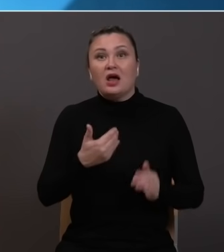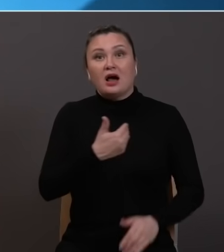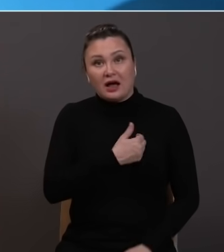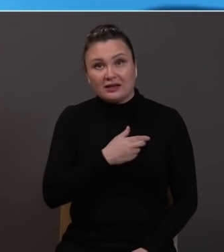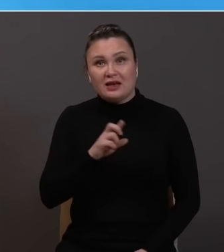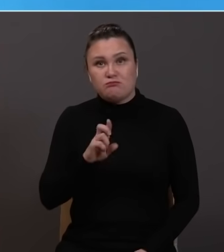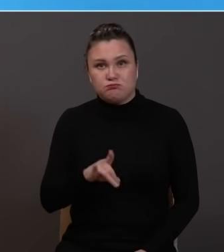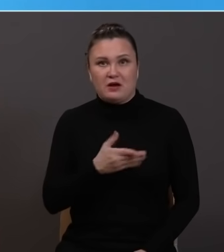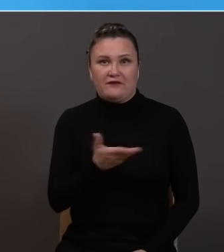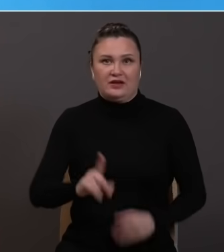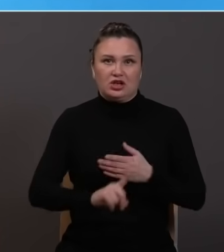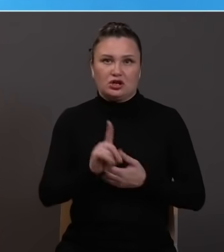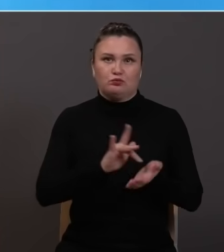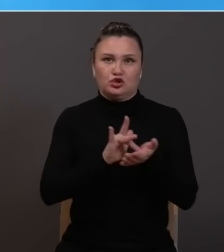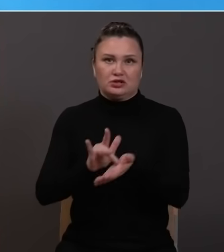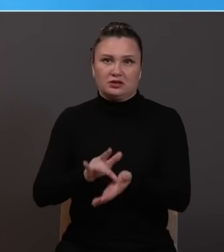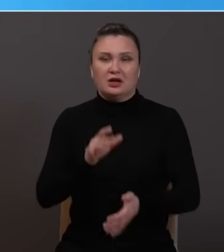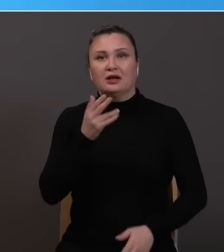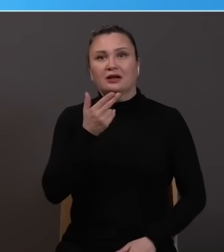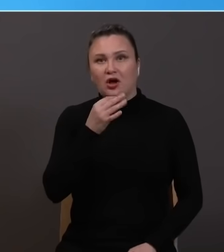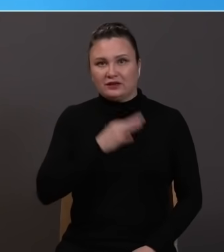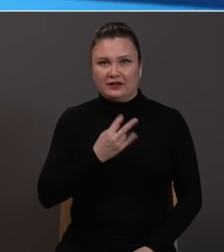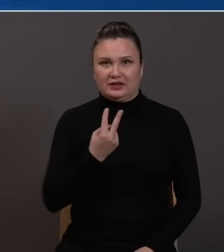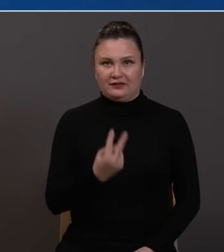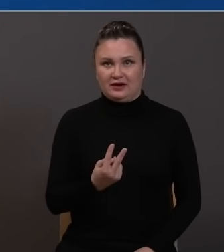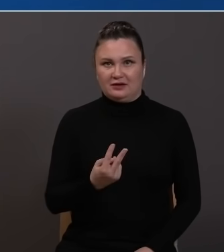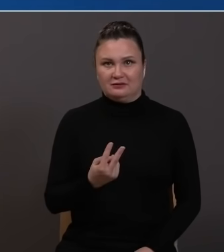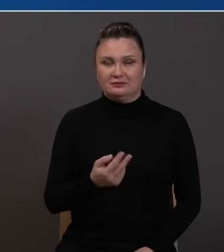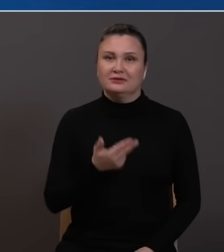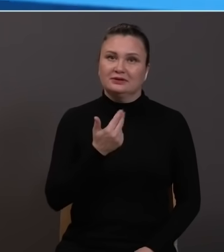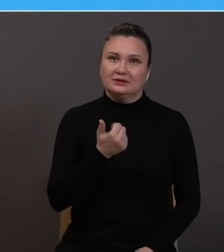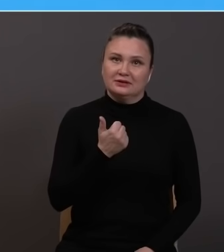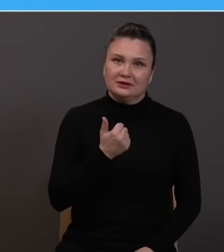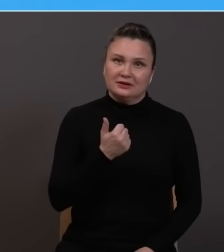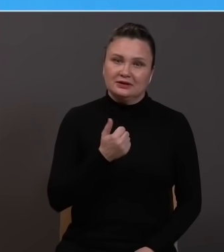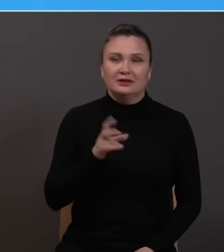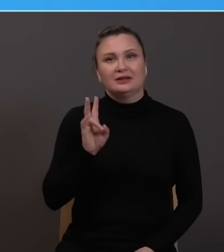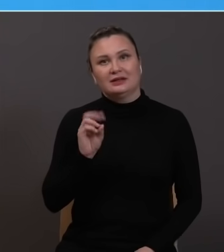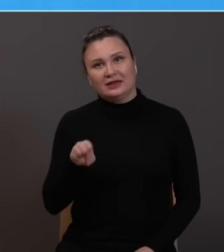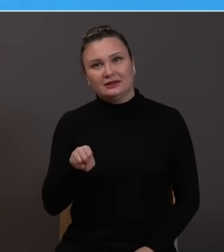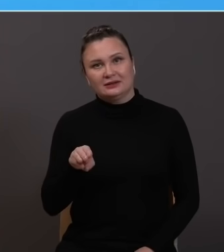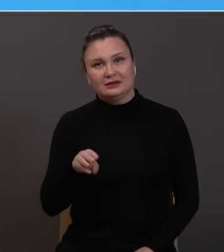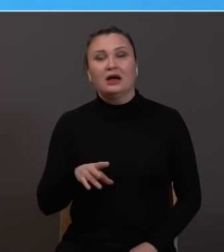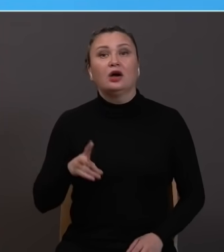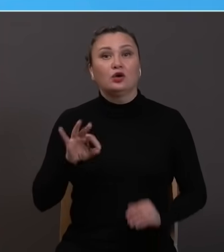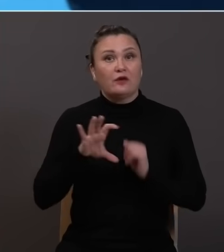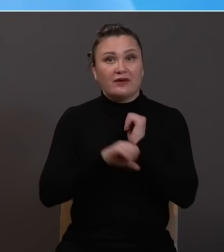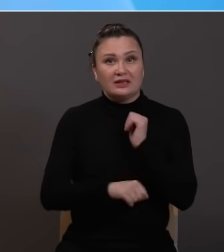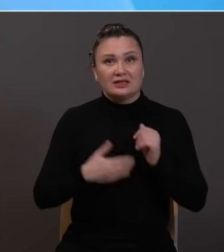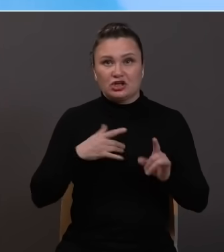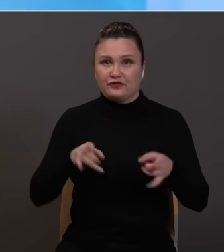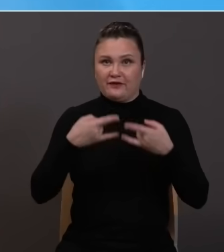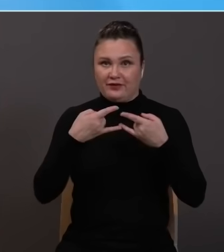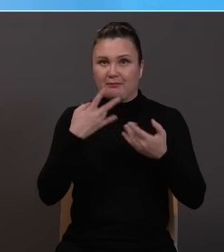бы вы начать путешествовать? Ответа 2, и написать его тоже очень легко. Хэштег «да», хэштег «нет». Но в конце нашего эфира